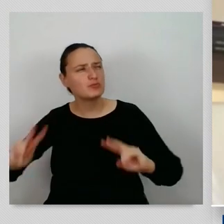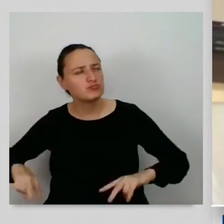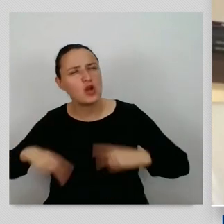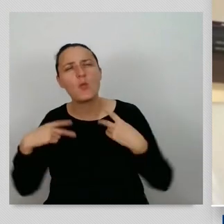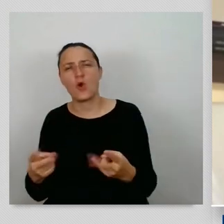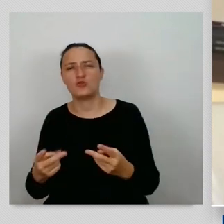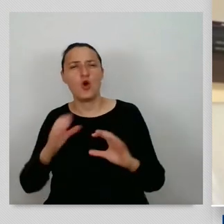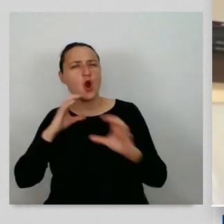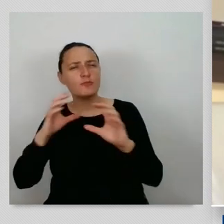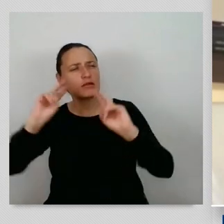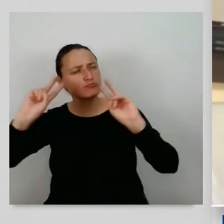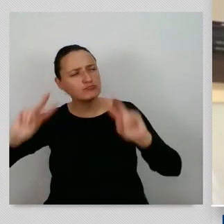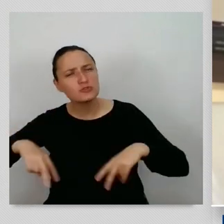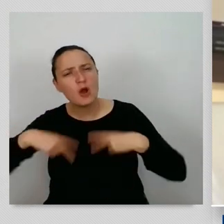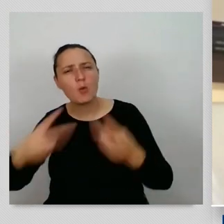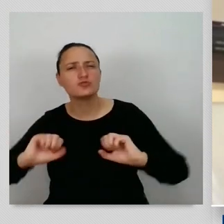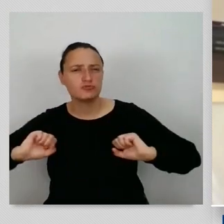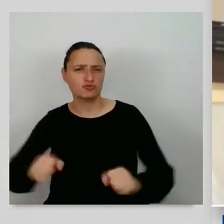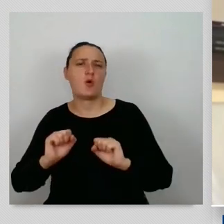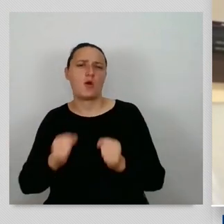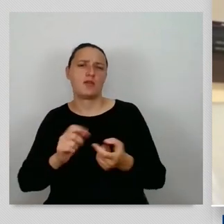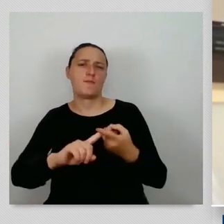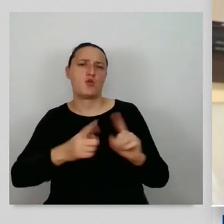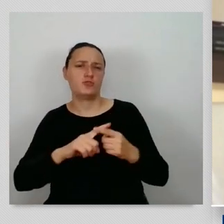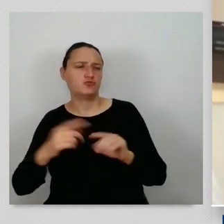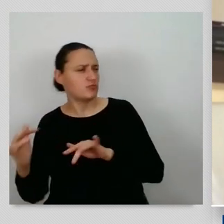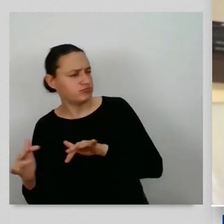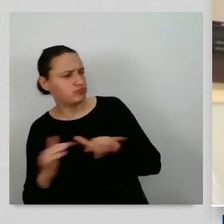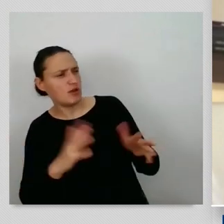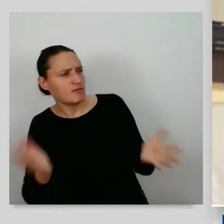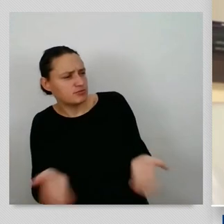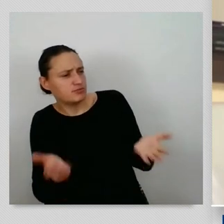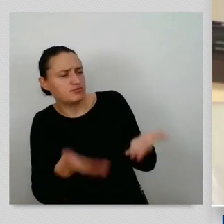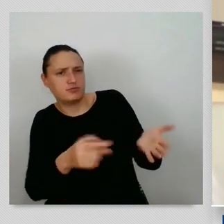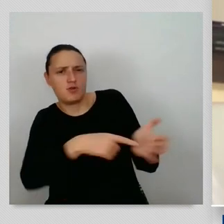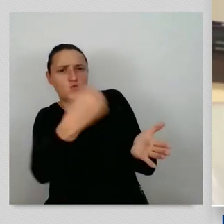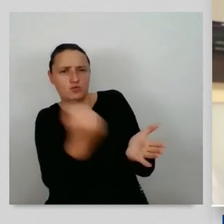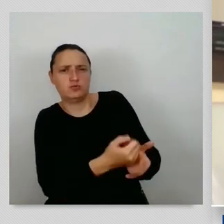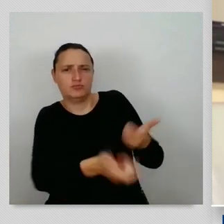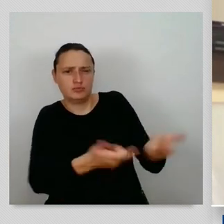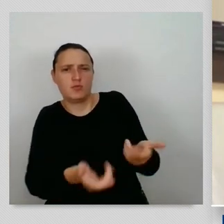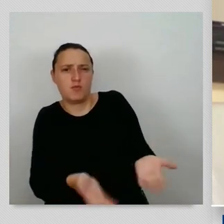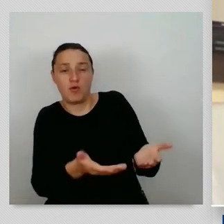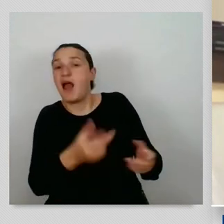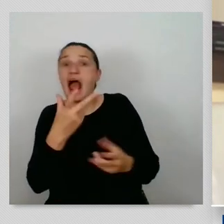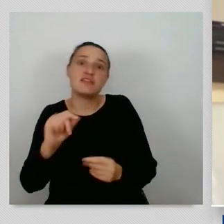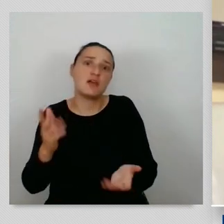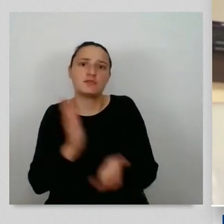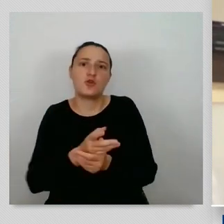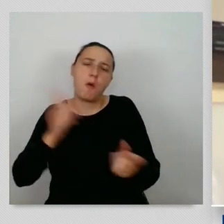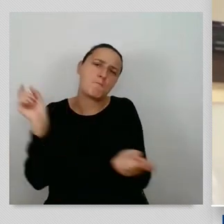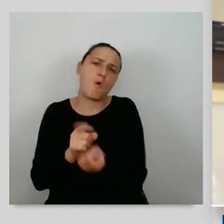tego komunikatu na działania polityczne, legislacyjne, a nie buntowanie się